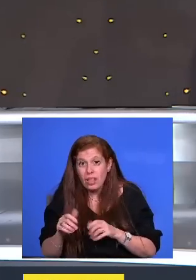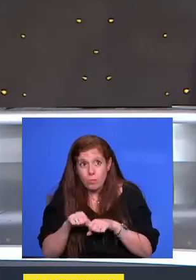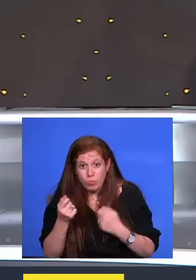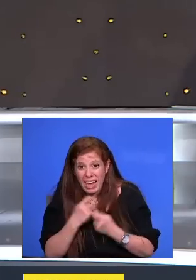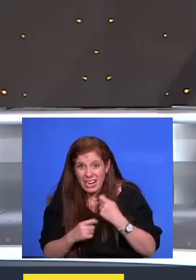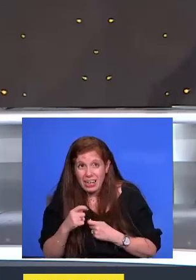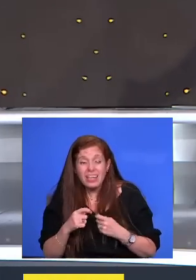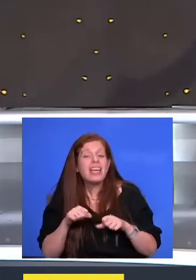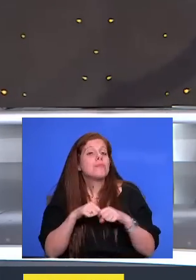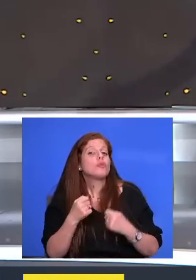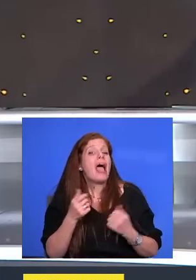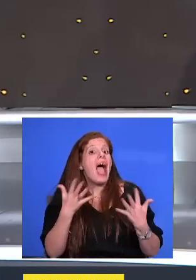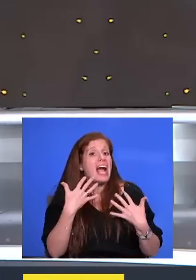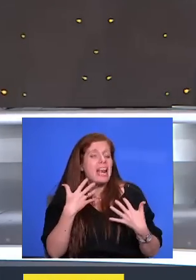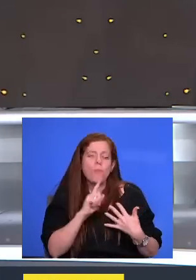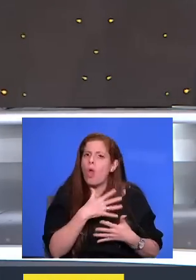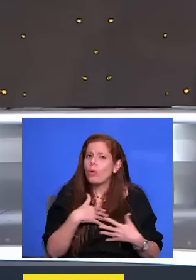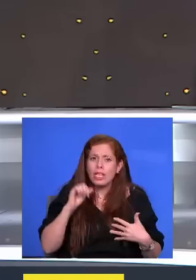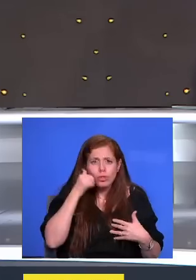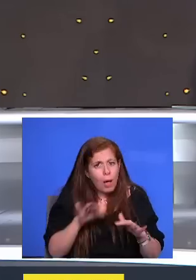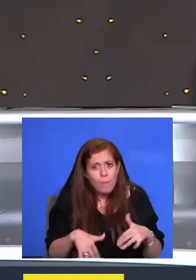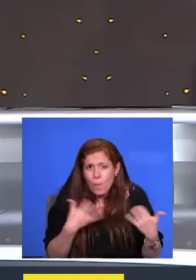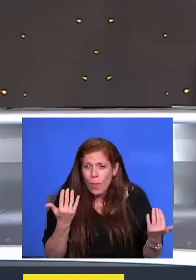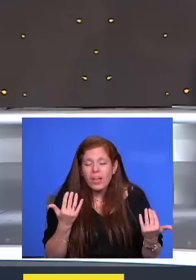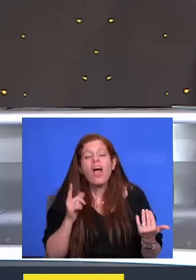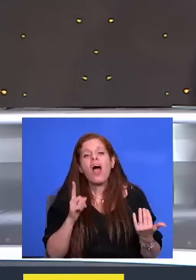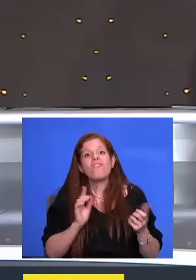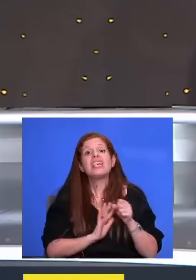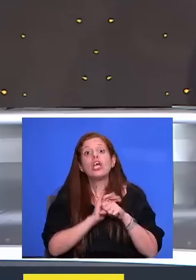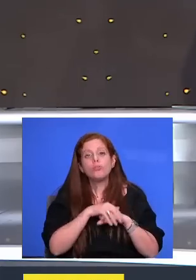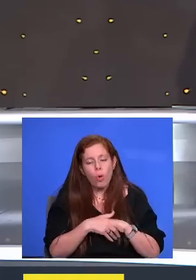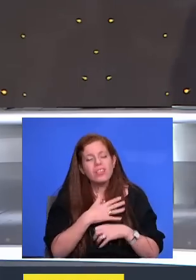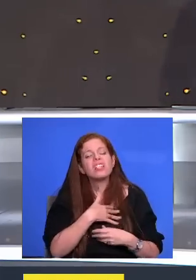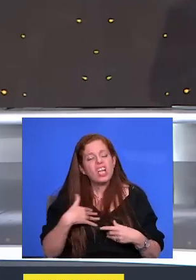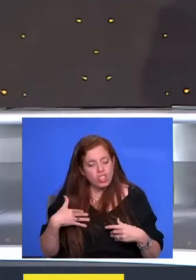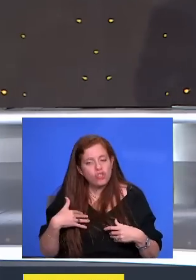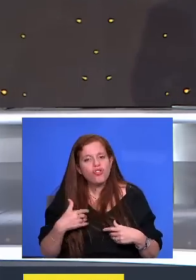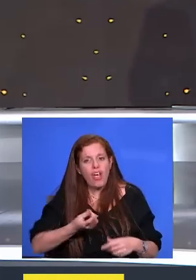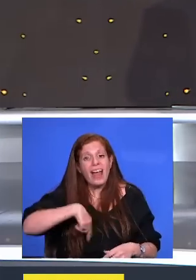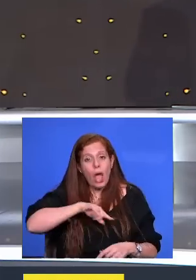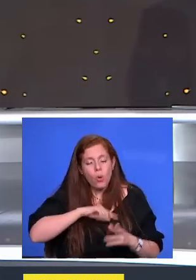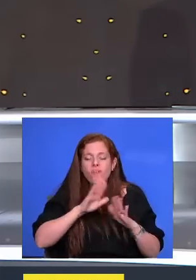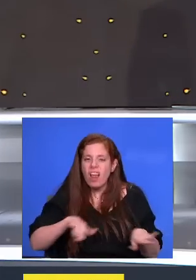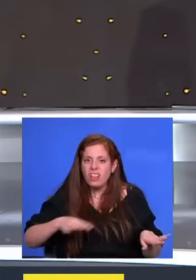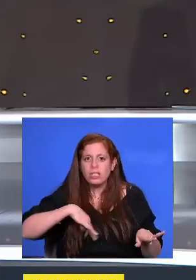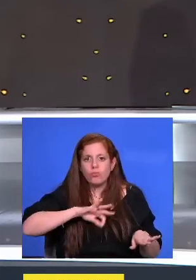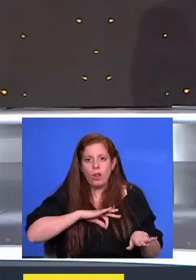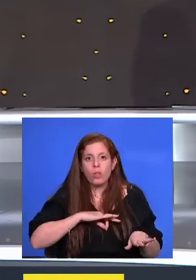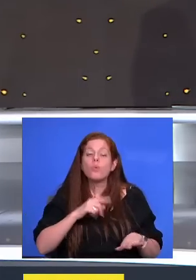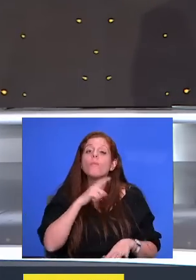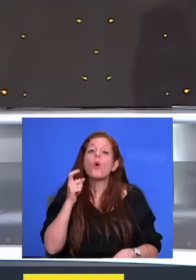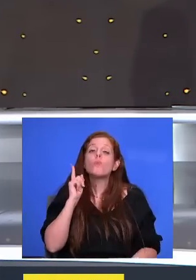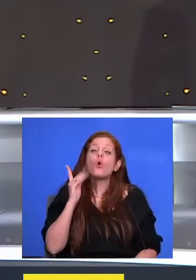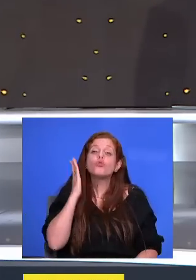משבר האקלים אולי לא נרגיש מחר בבוקר. אך את השלכותיו נרגיש גם נרגיש, אנחנו וילדינו עוד מאות